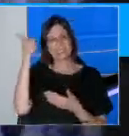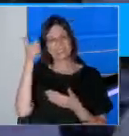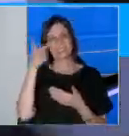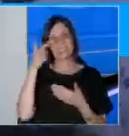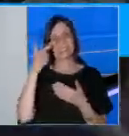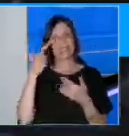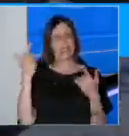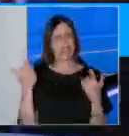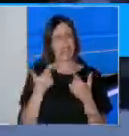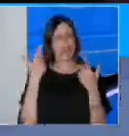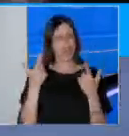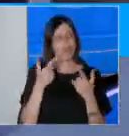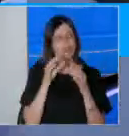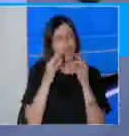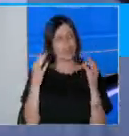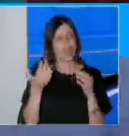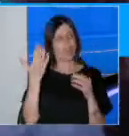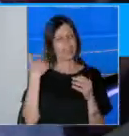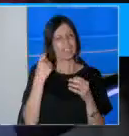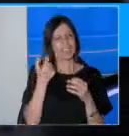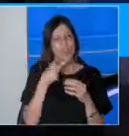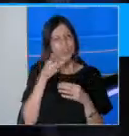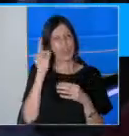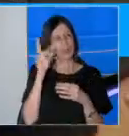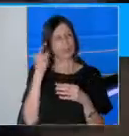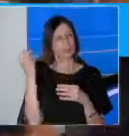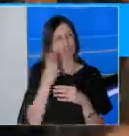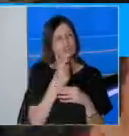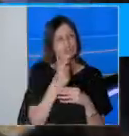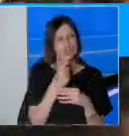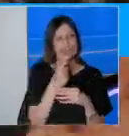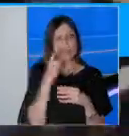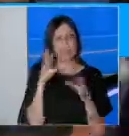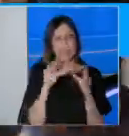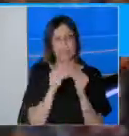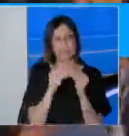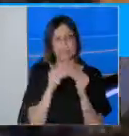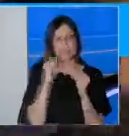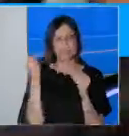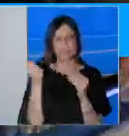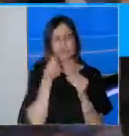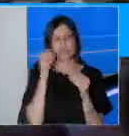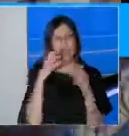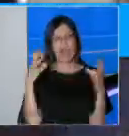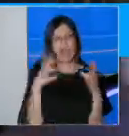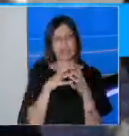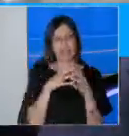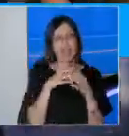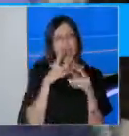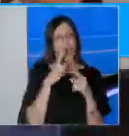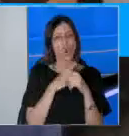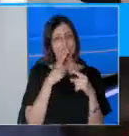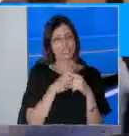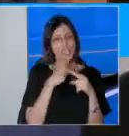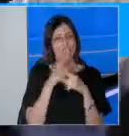האירועים שהחלו, בוא נגיד, לפני קצת יותר משבוע, עם שבת האור של העדה הנוצרית, אירוע ששתפו